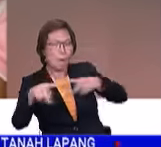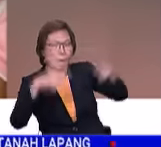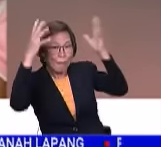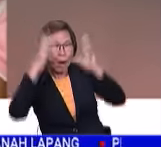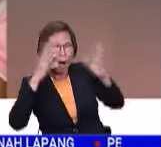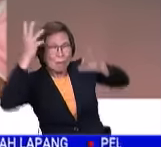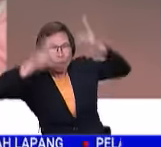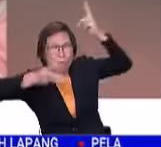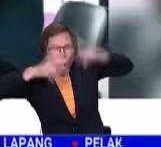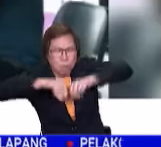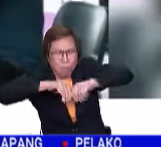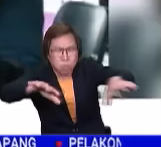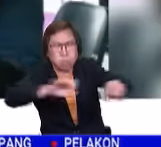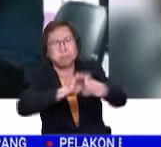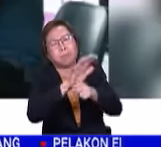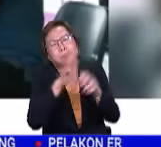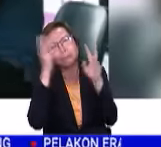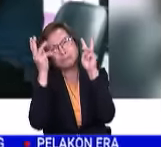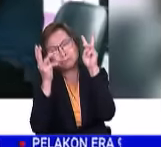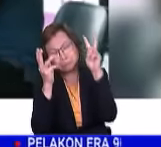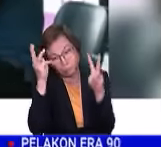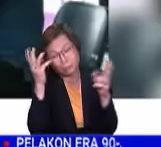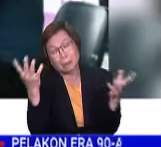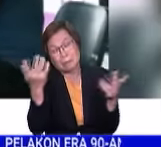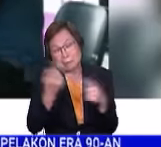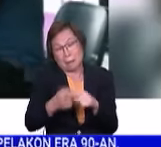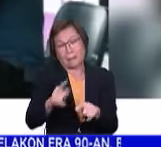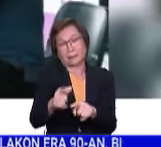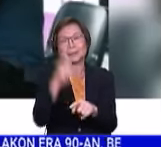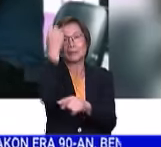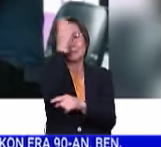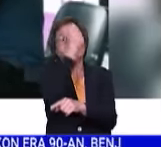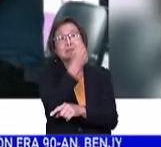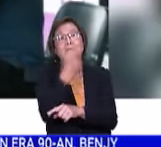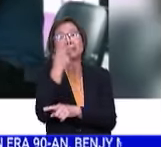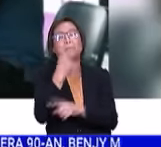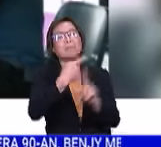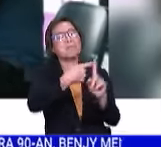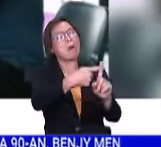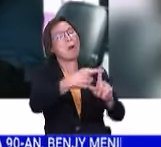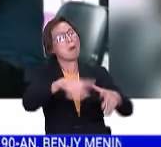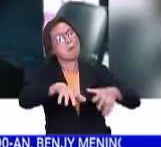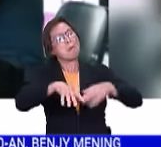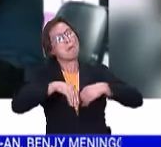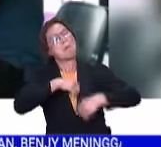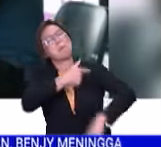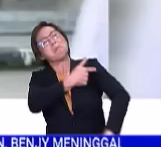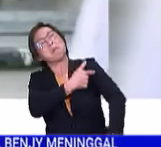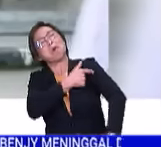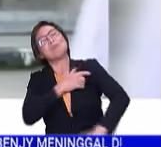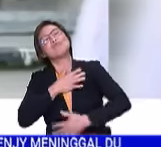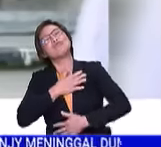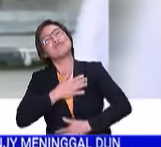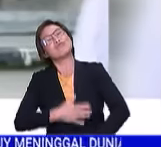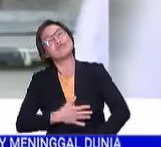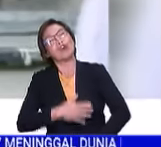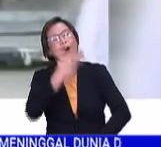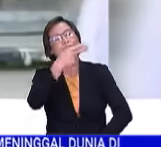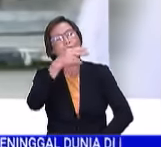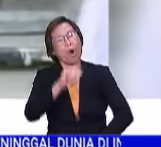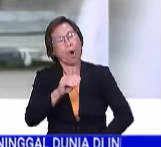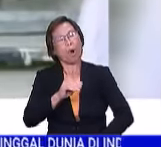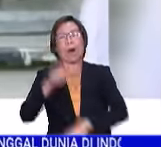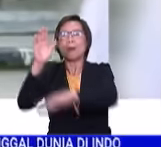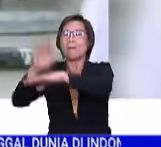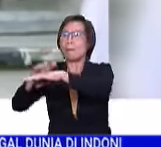bimbang dengan penularan COVID-19. Bagaimanapun, beliau bersikap positif dan menerima suntikan dengan tenang. Ho turut